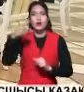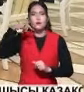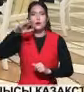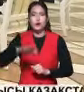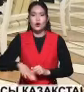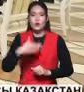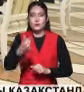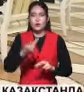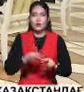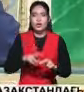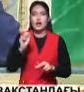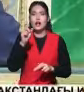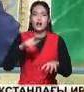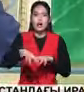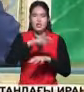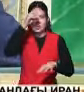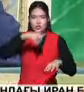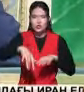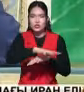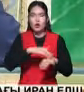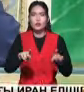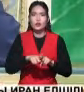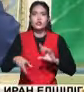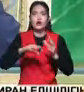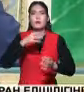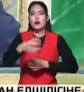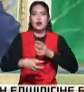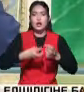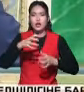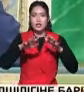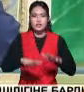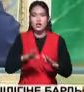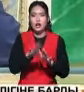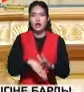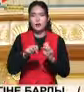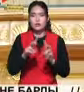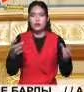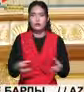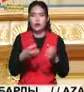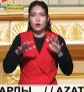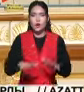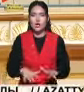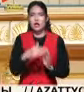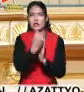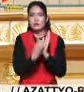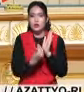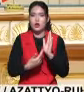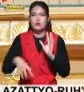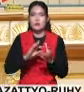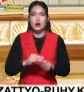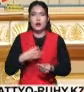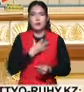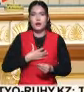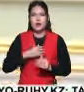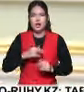мүше елдер Азиядағы, Еуразия құрлығындағы жалпы әлемдегі бейбітшілікті, қауіпсіздікті сақтау жолындағы қағидаттарын дәйекті түрде нығайтып